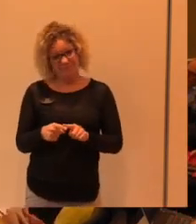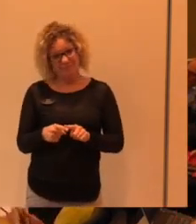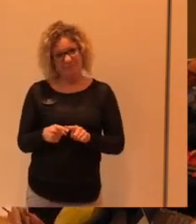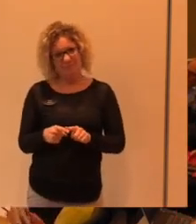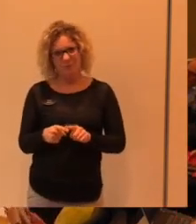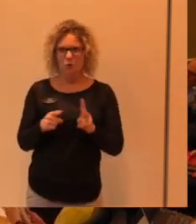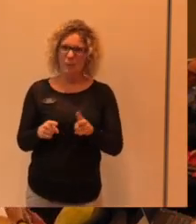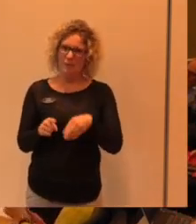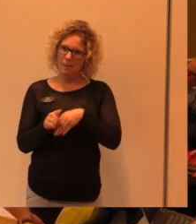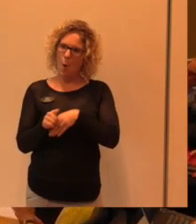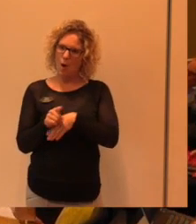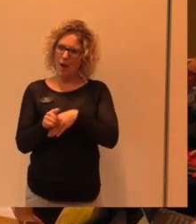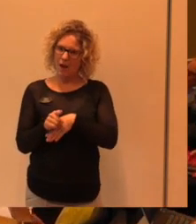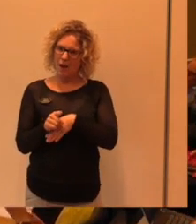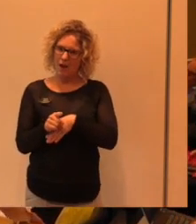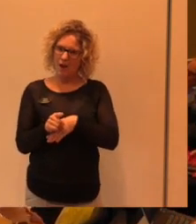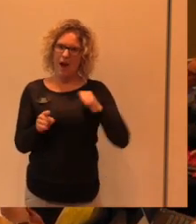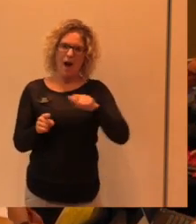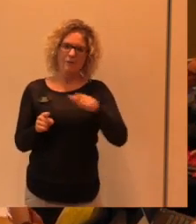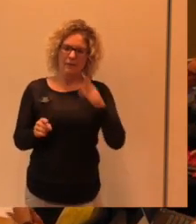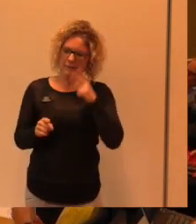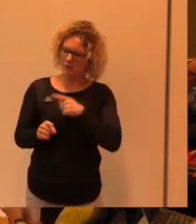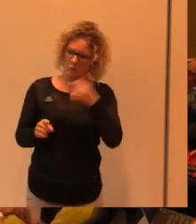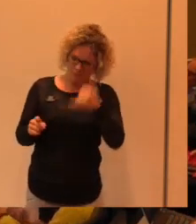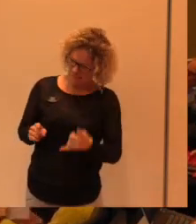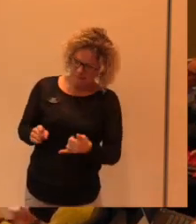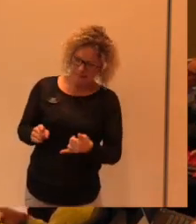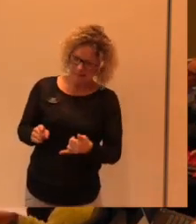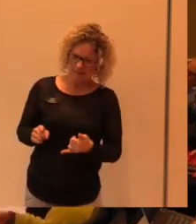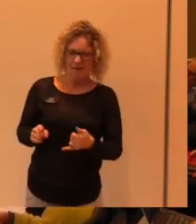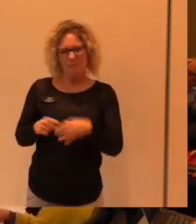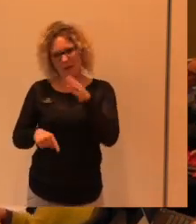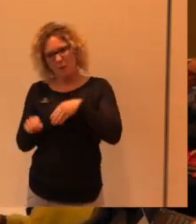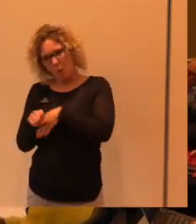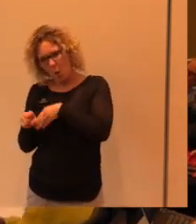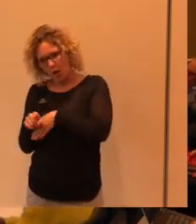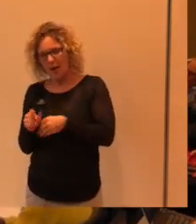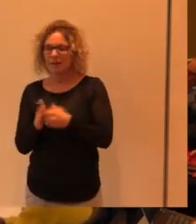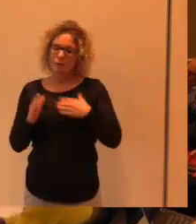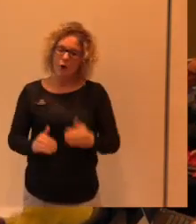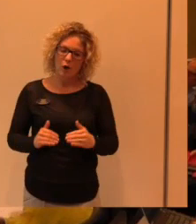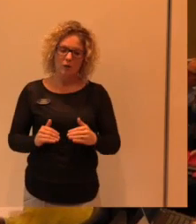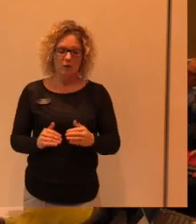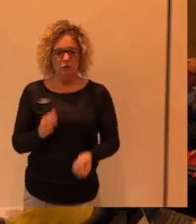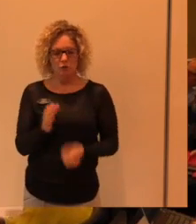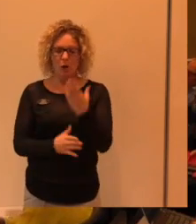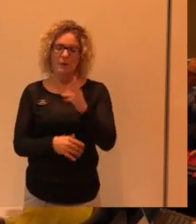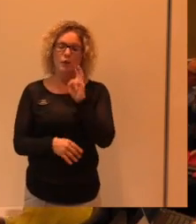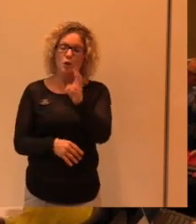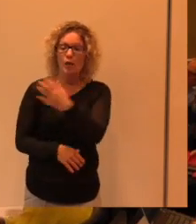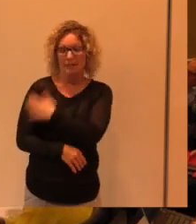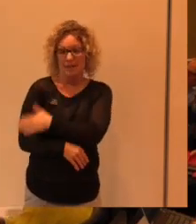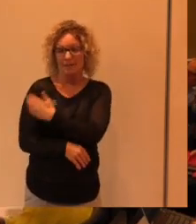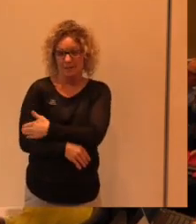som en behållare så man kan inte, en användare kan inte se så mycket vad som finns där i. Så därför så har vi då byggt en söktjänst